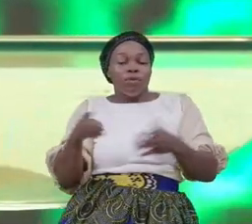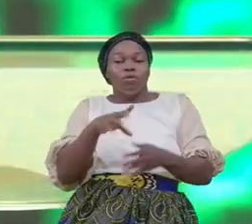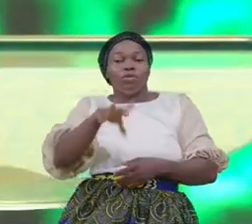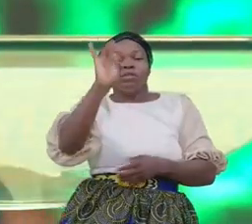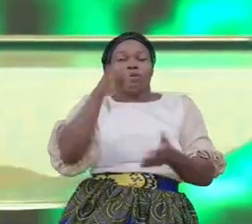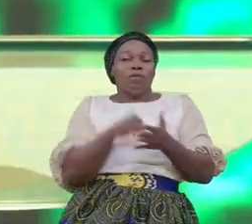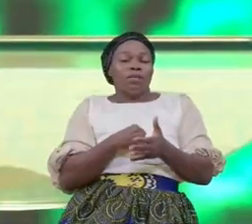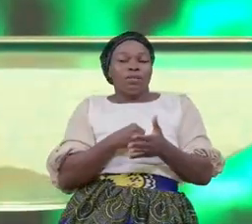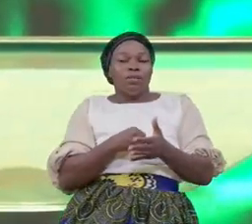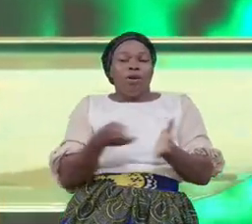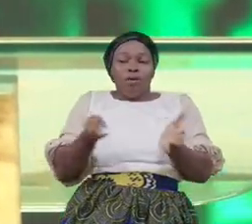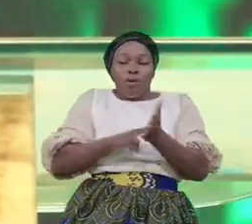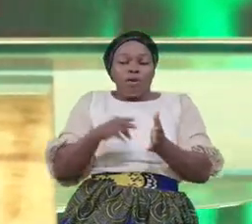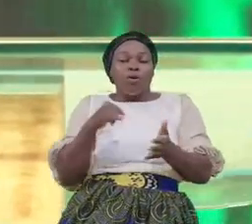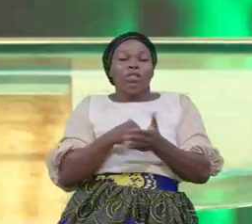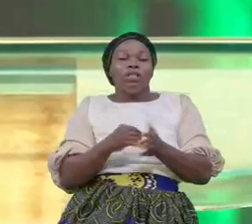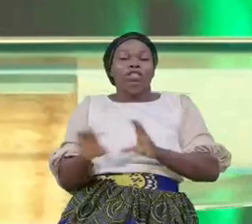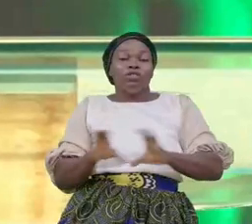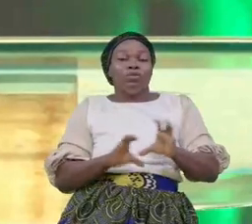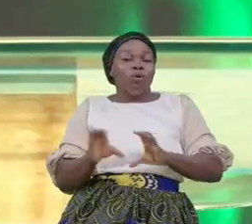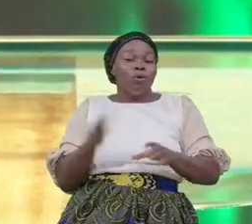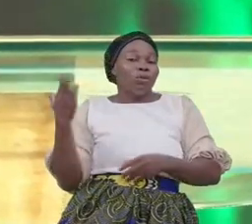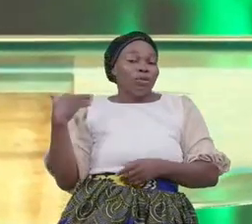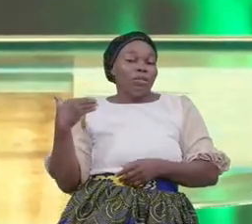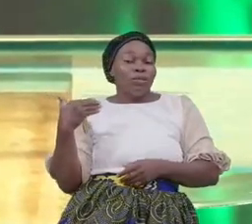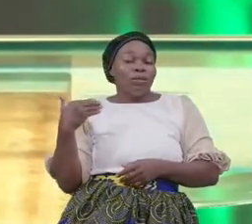comptez que c'est fait avant de le réaliser.